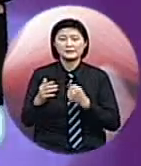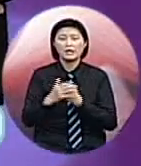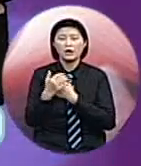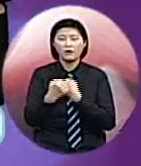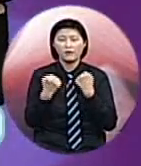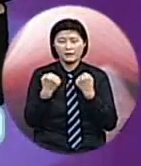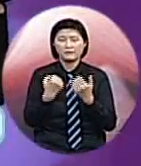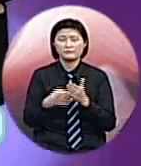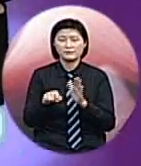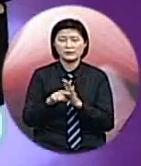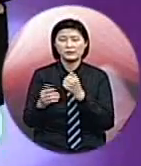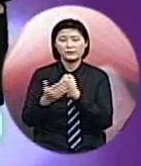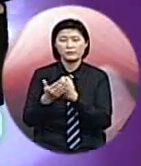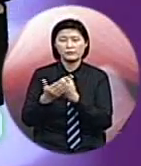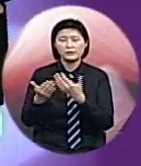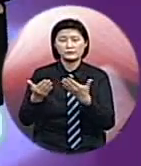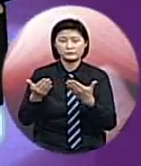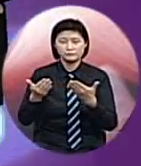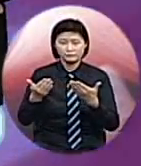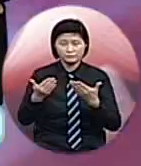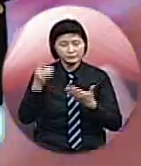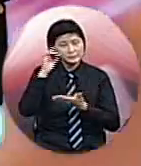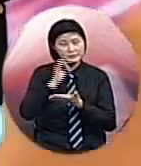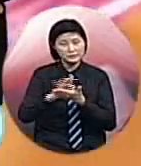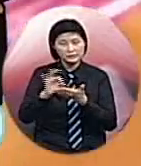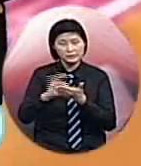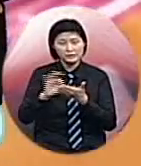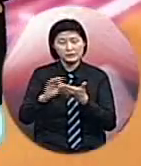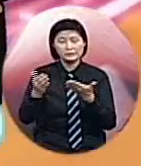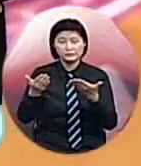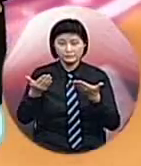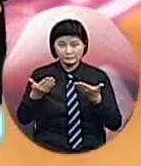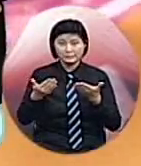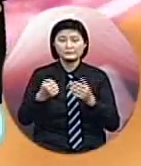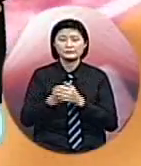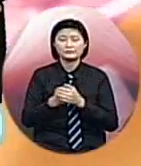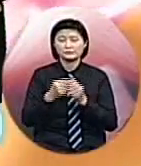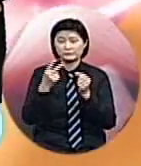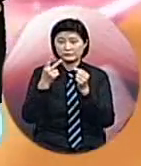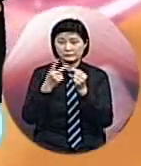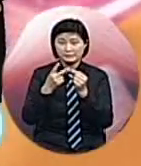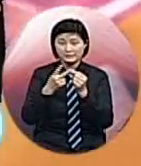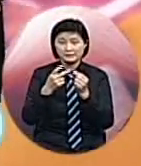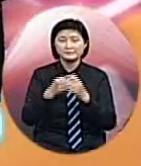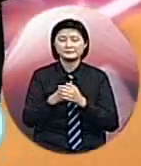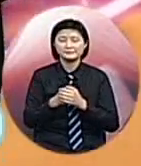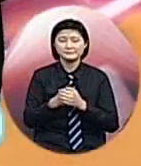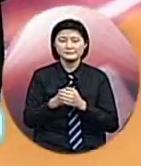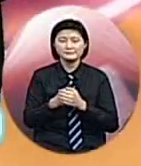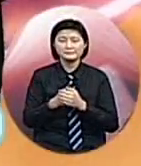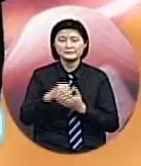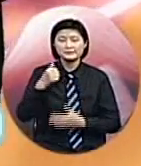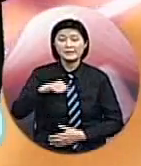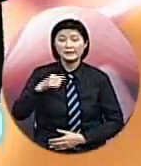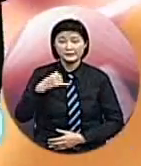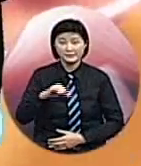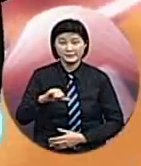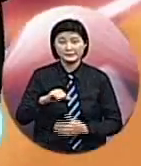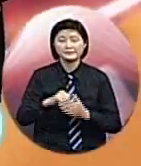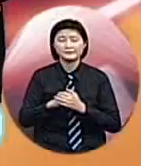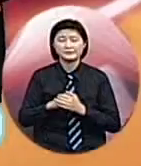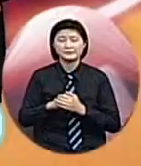내 건강을 좀 예, 더 앞으로도 또 신경을 좀 써야 되겠고요. 예. 두 번째는 우리 애들 예.